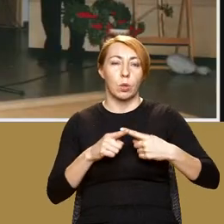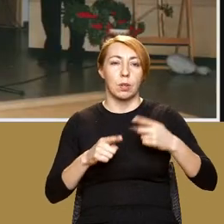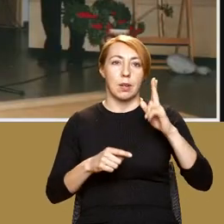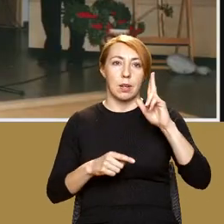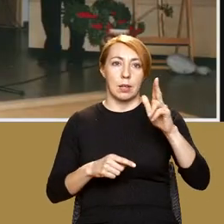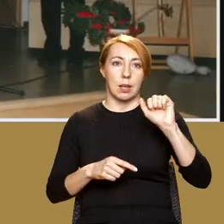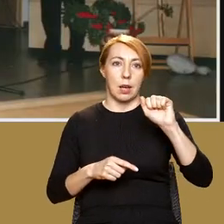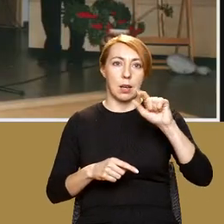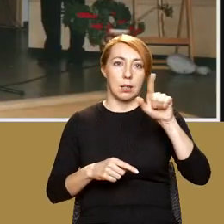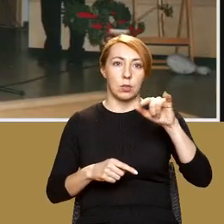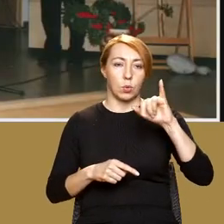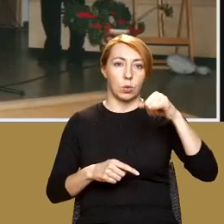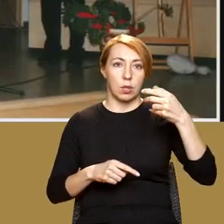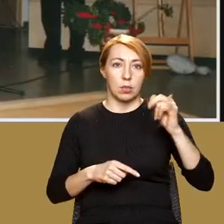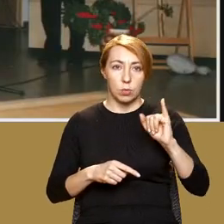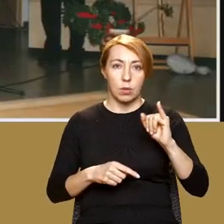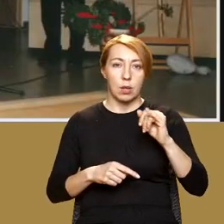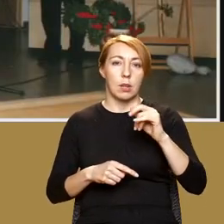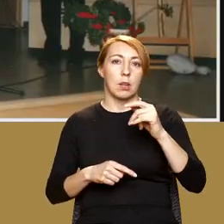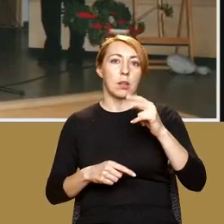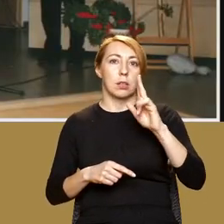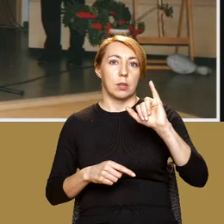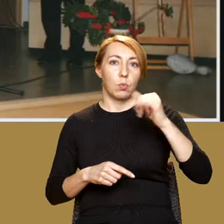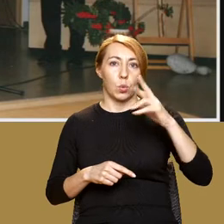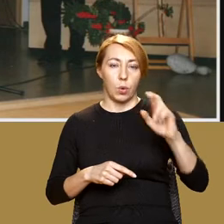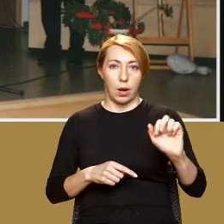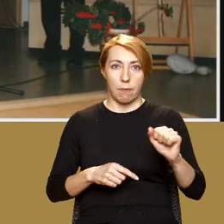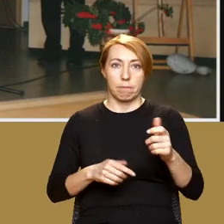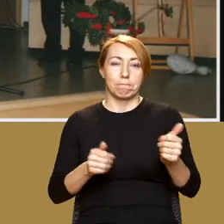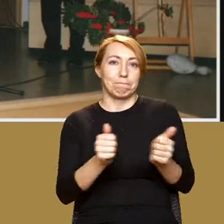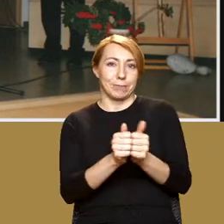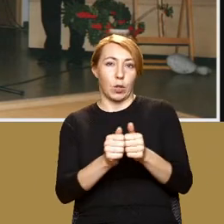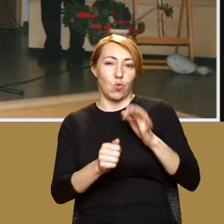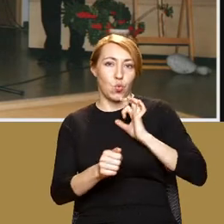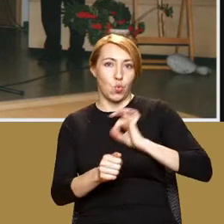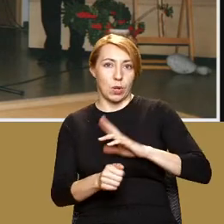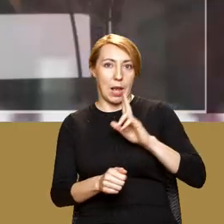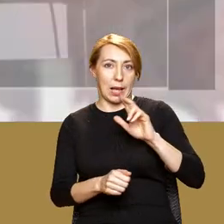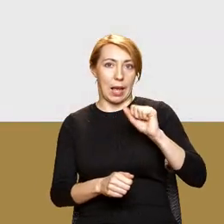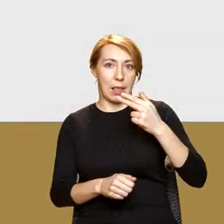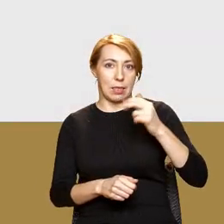Kazuyasu Kimura, wraz z towarzyszącą mu wtedy córką Kanako.